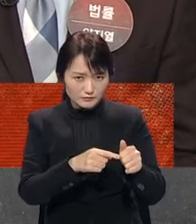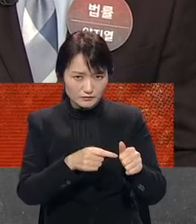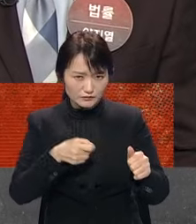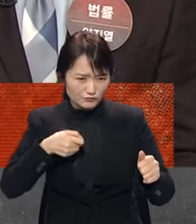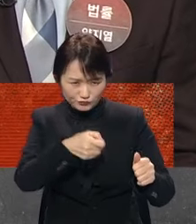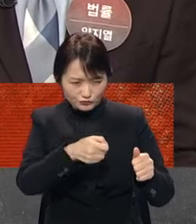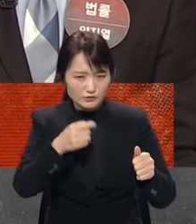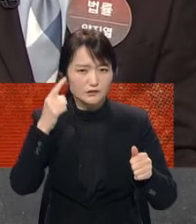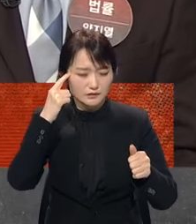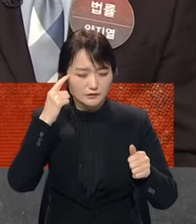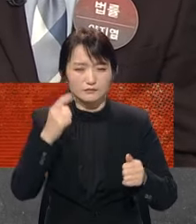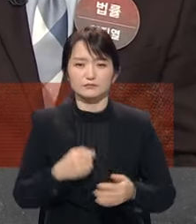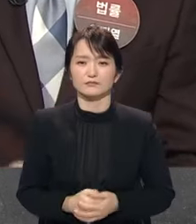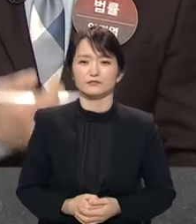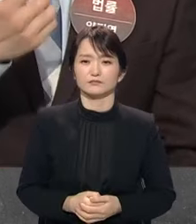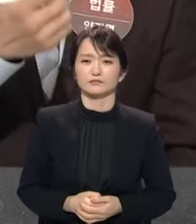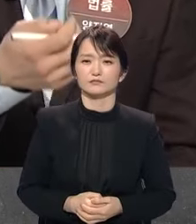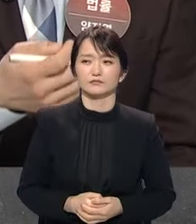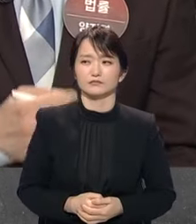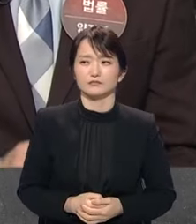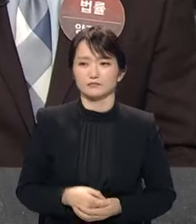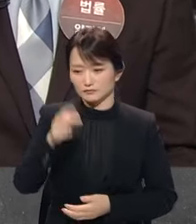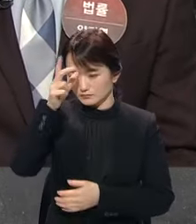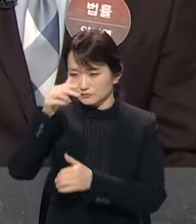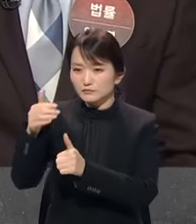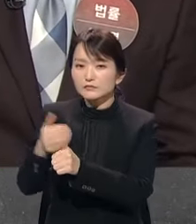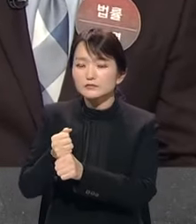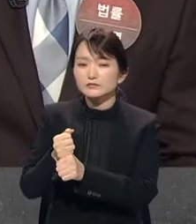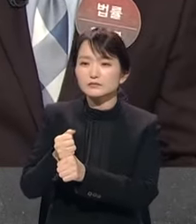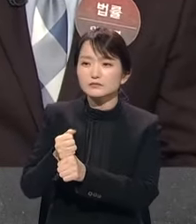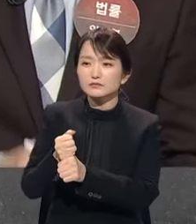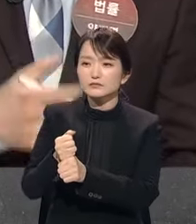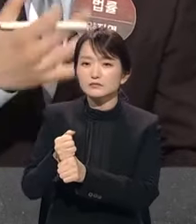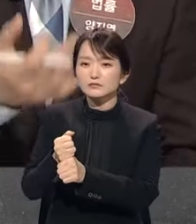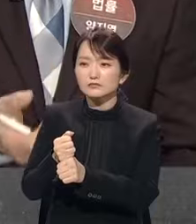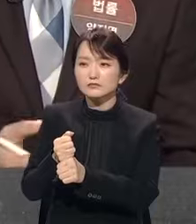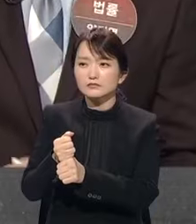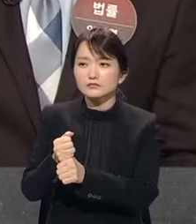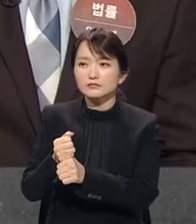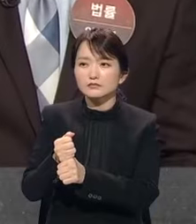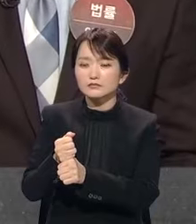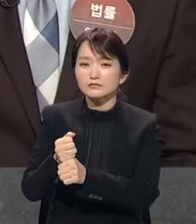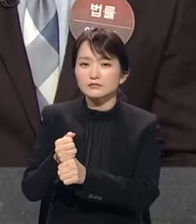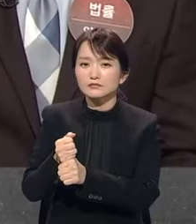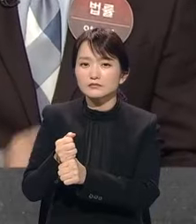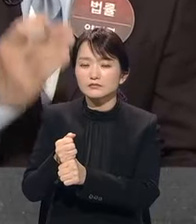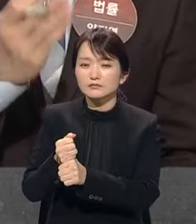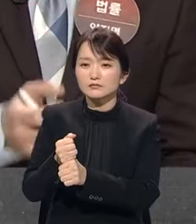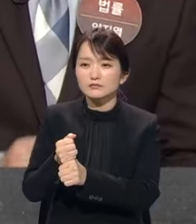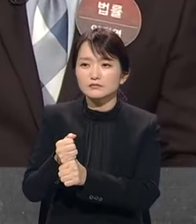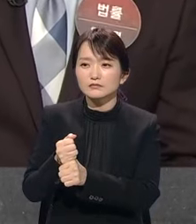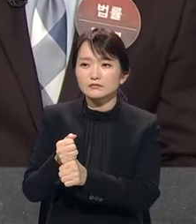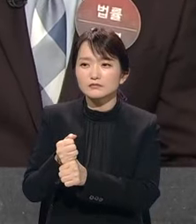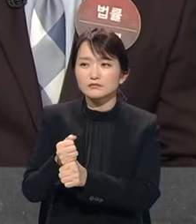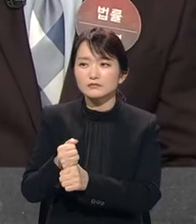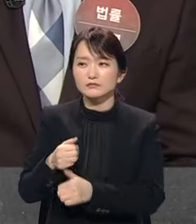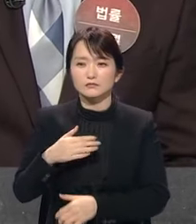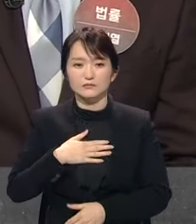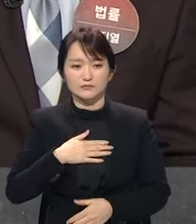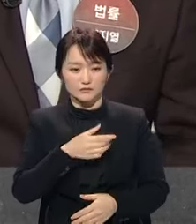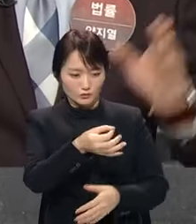그런 생각이었던 겁니다. 아... 실제로 경찰에 잡혔을 때 조금 전에 보신 것처럼 그 어떤 관계였는지 모르겠습니다만 내가 그 사람 해치려고